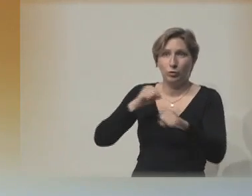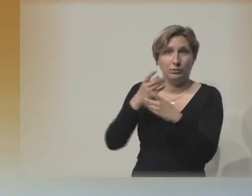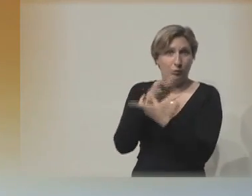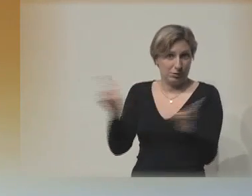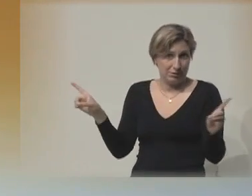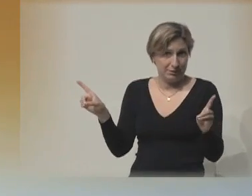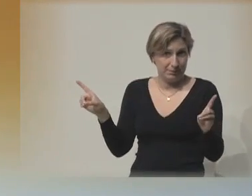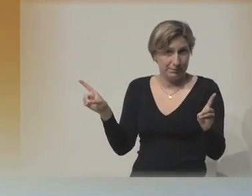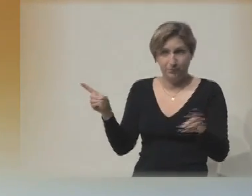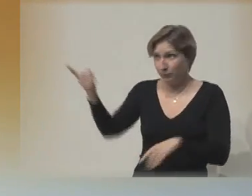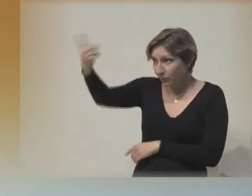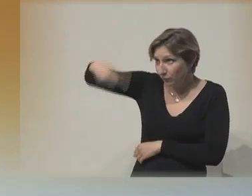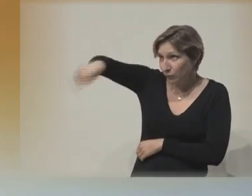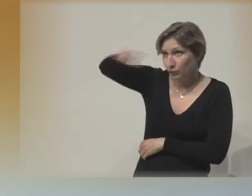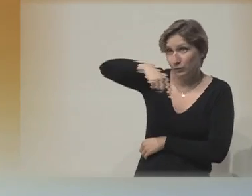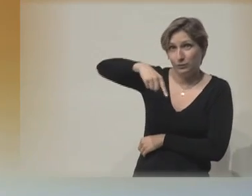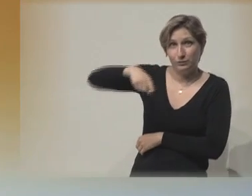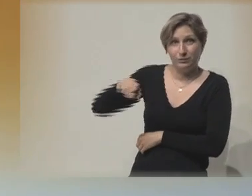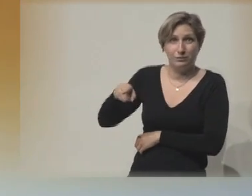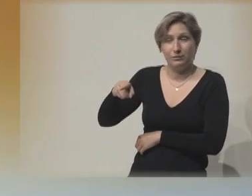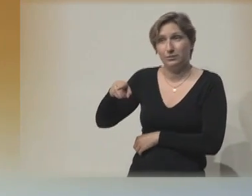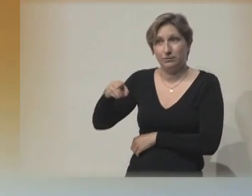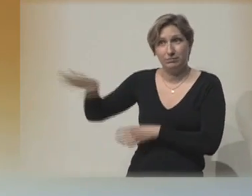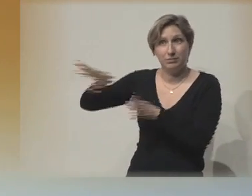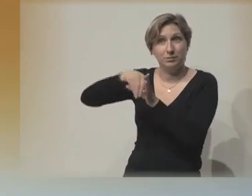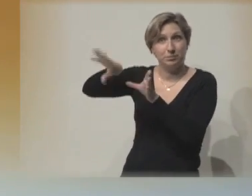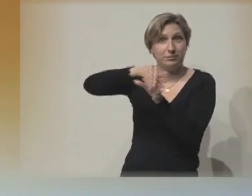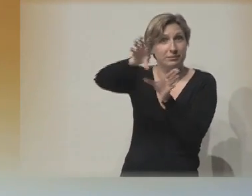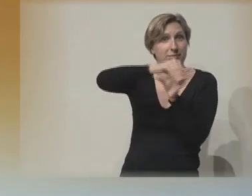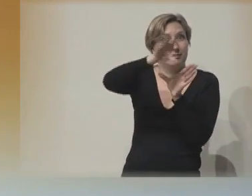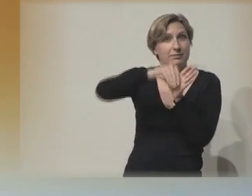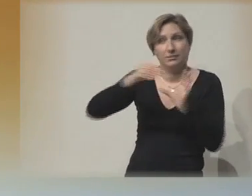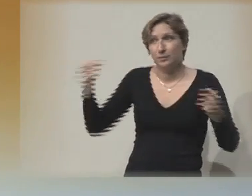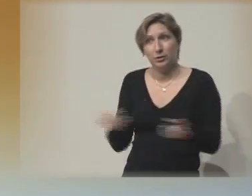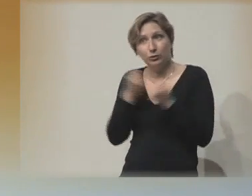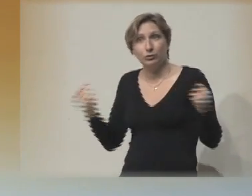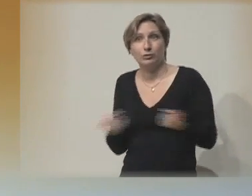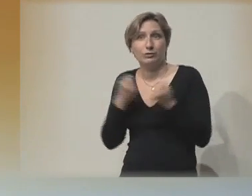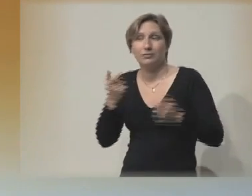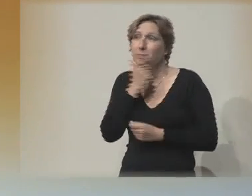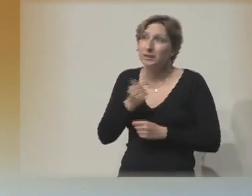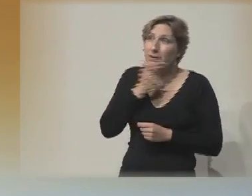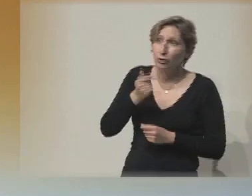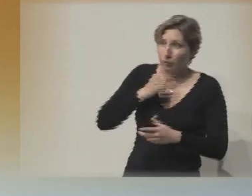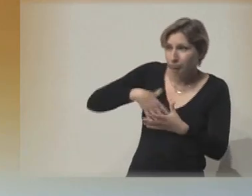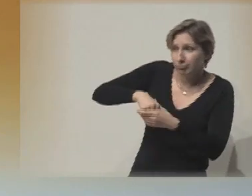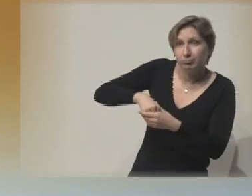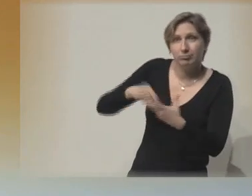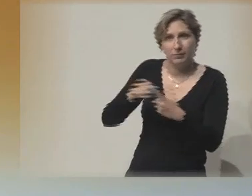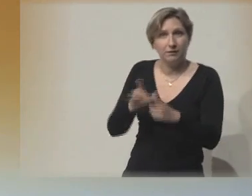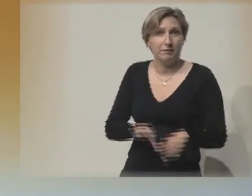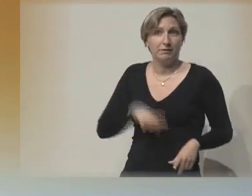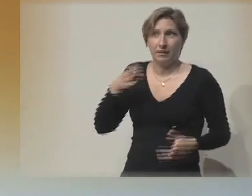démocrate, dont vous êtes les acteurs, les animateurs, les sympathisants, dont vous êtes la